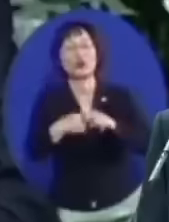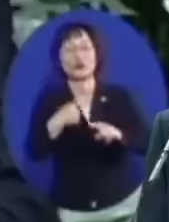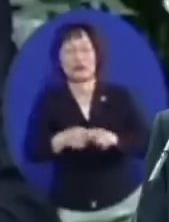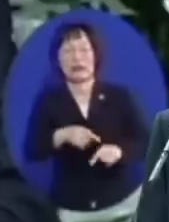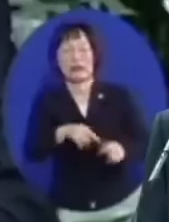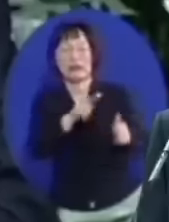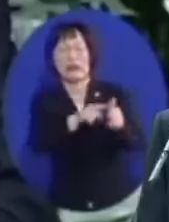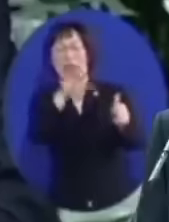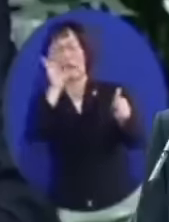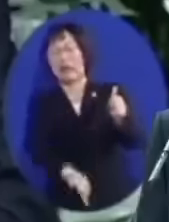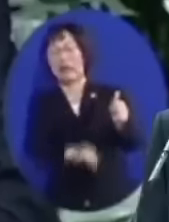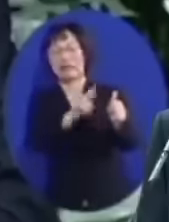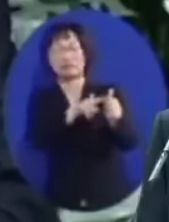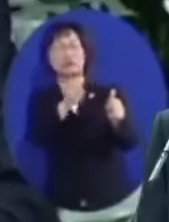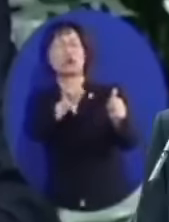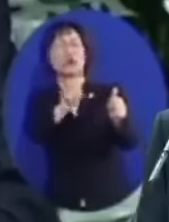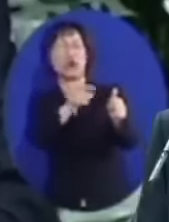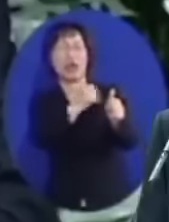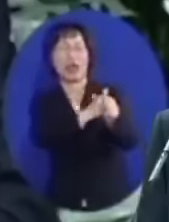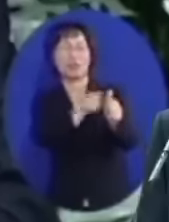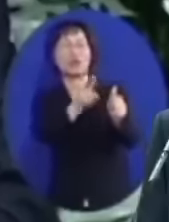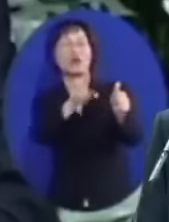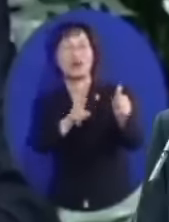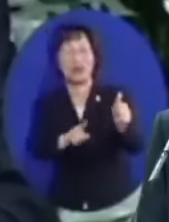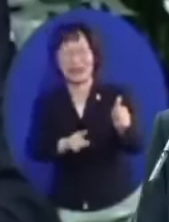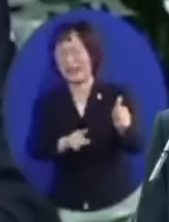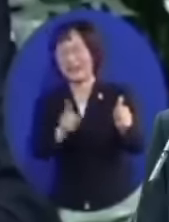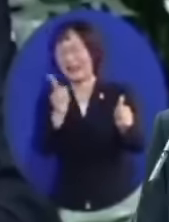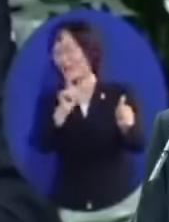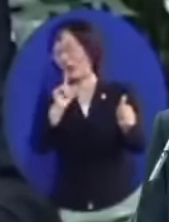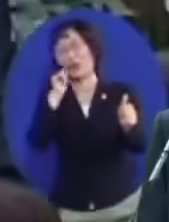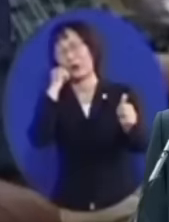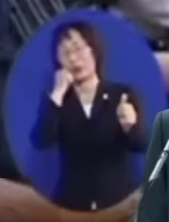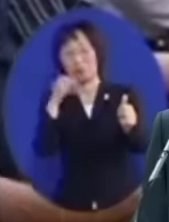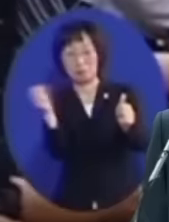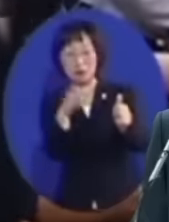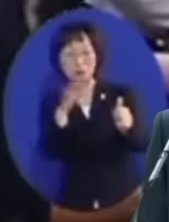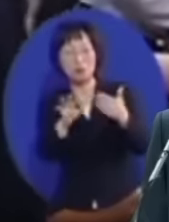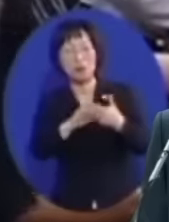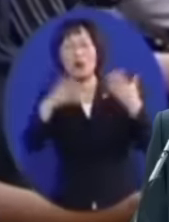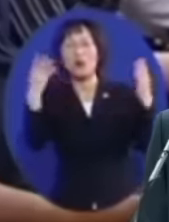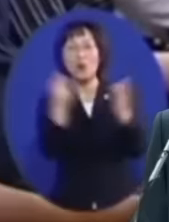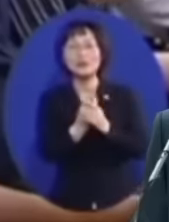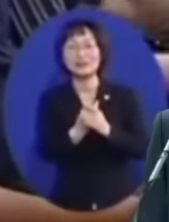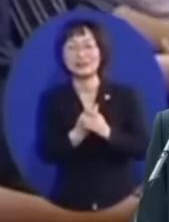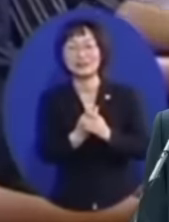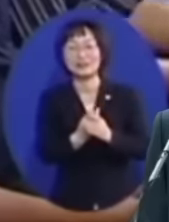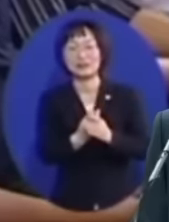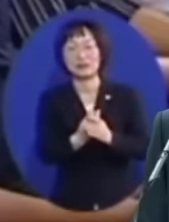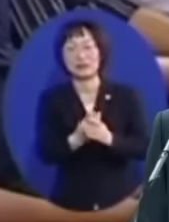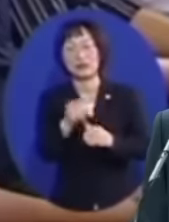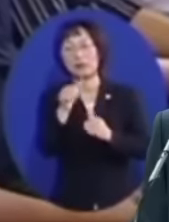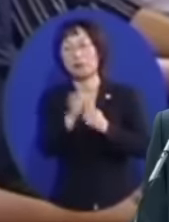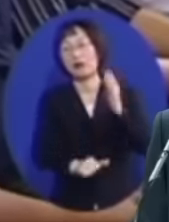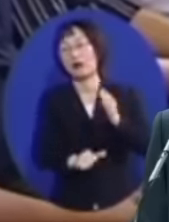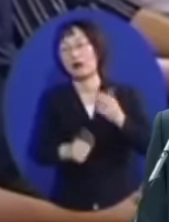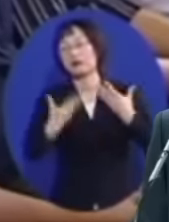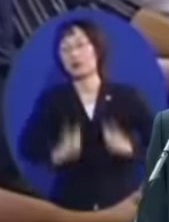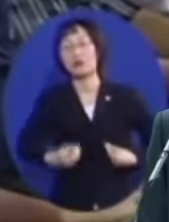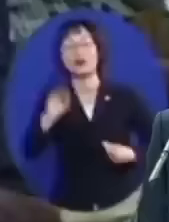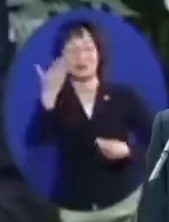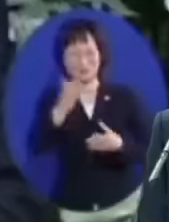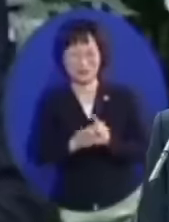니가 지금 뭐가 해서 니가 아버지 닮아가지고 너는 아무것도 아니겠다. 그러면 완전히 좌절하고 절망하고 마는